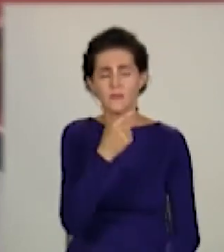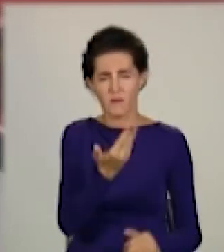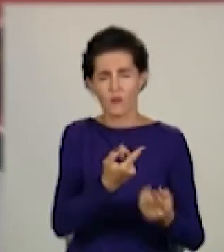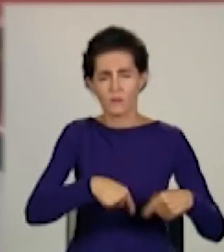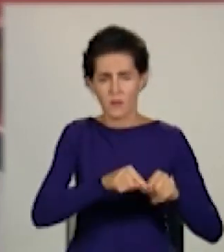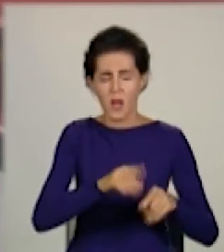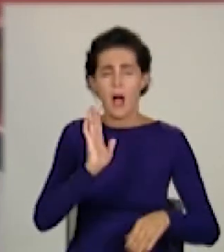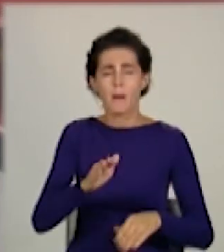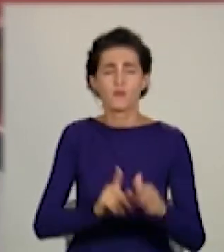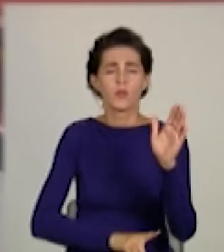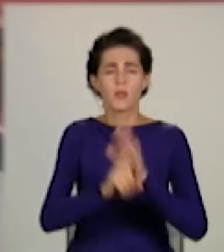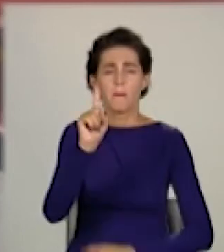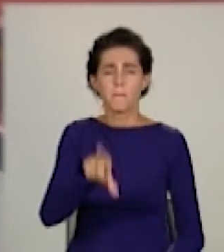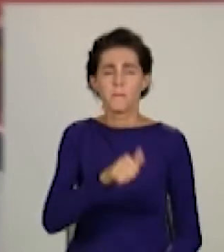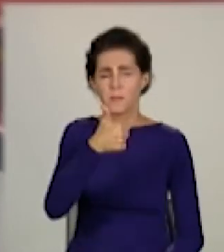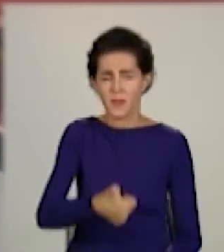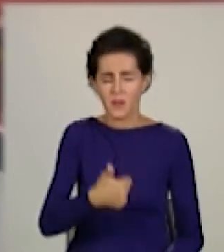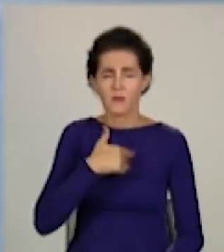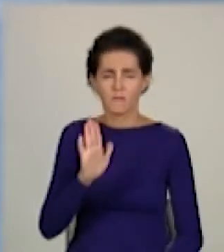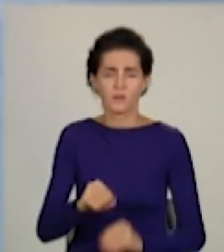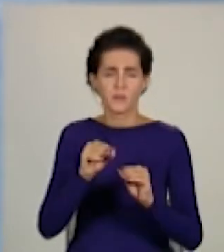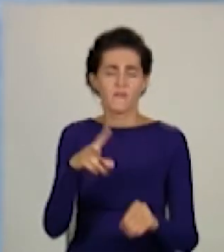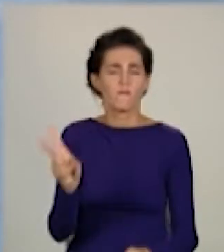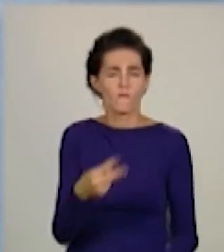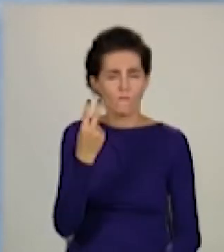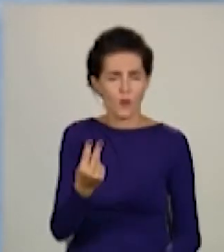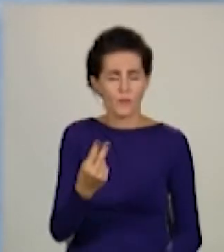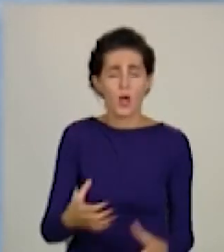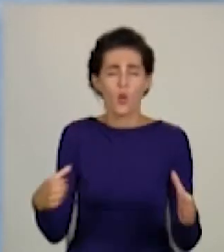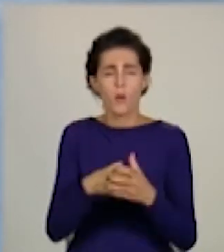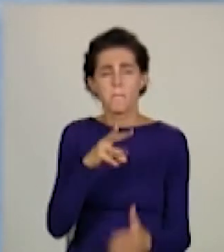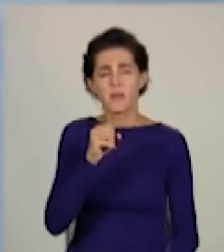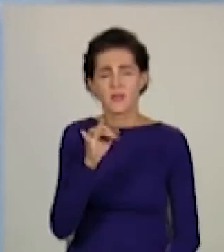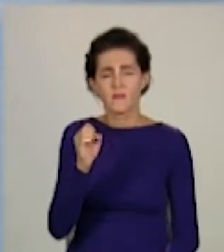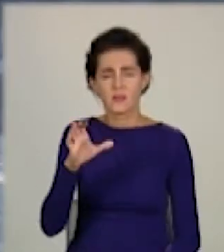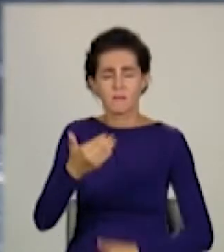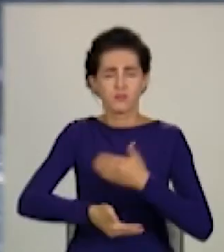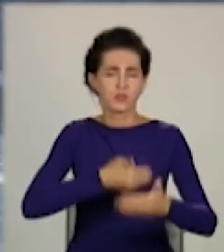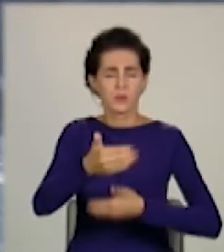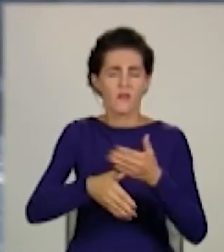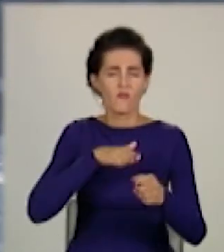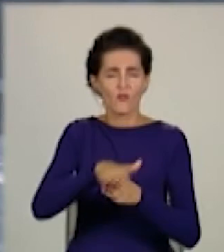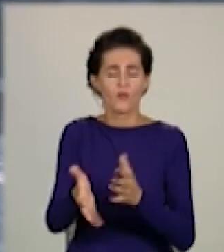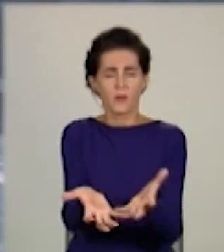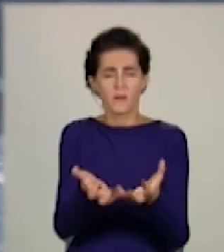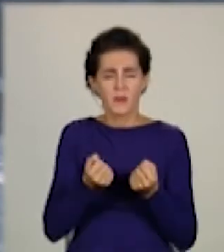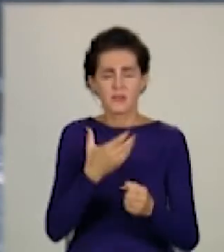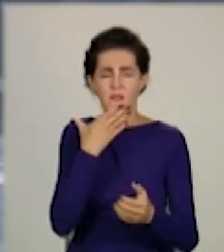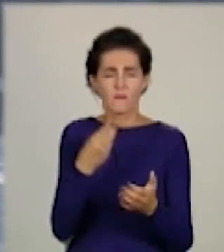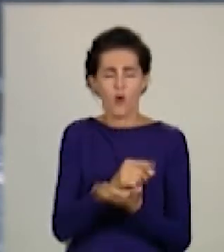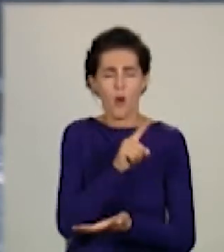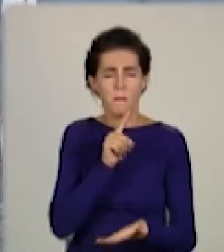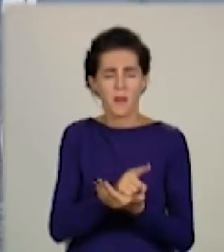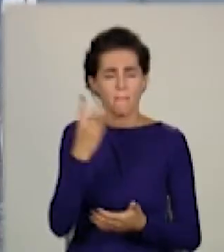після запуску першого конвертера, встановлюємо другий. Група «Метінвест» покроково виконує взяті на себе зобов'язання з